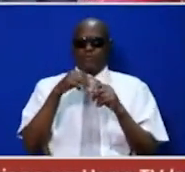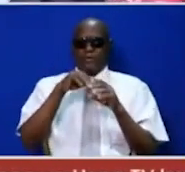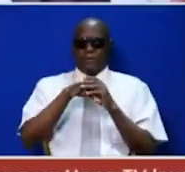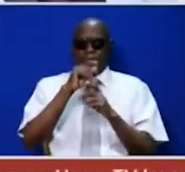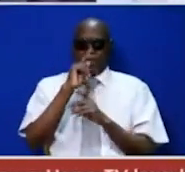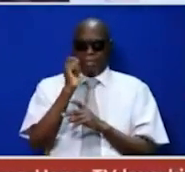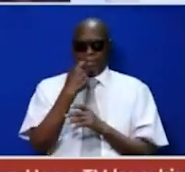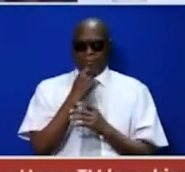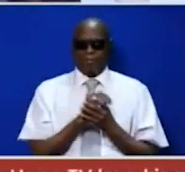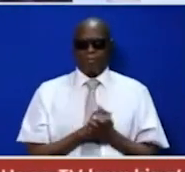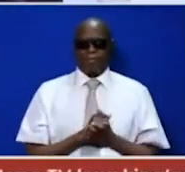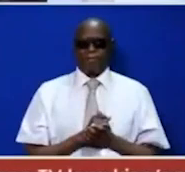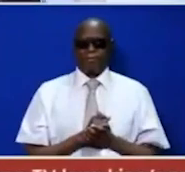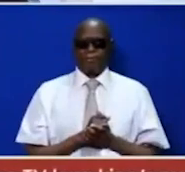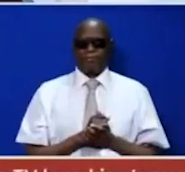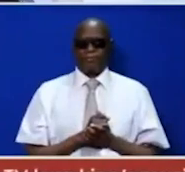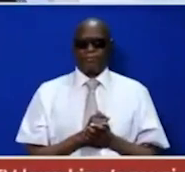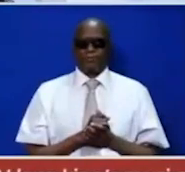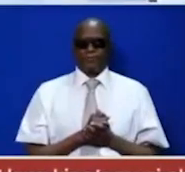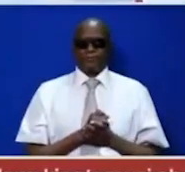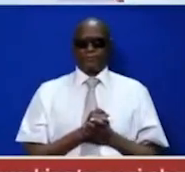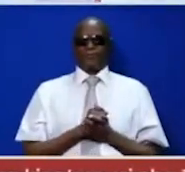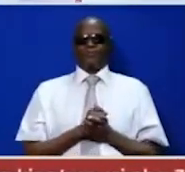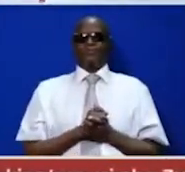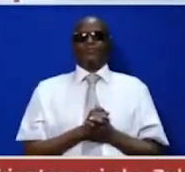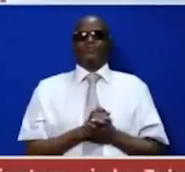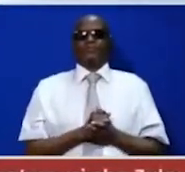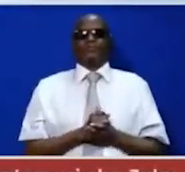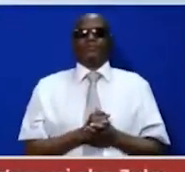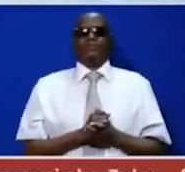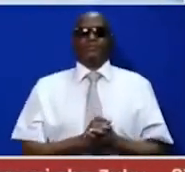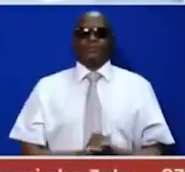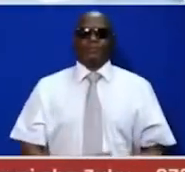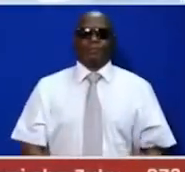Kennedy Kimani, Dira ya Hope TV, Nairobi.